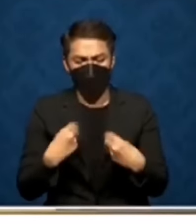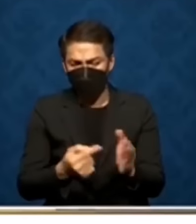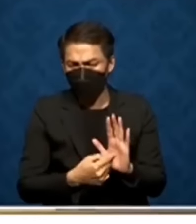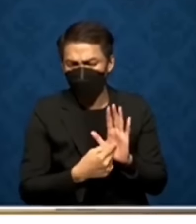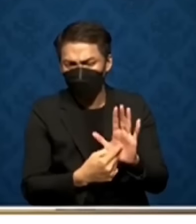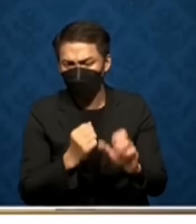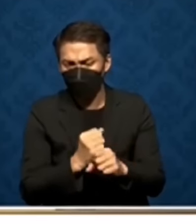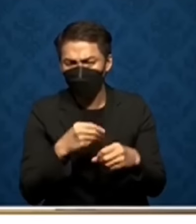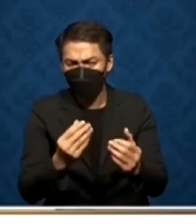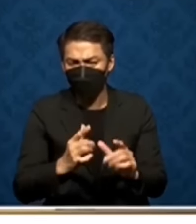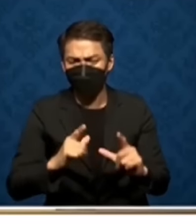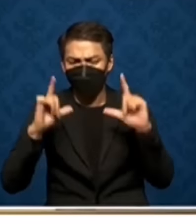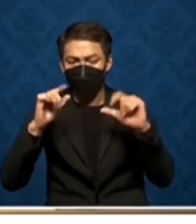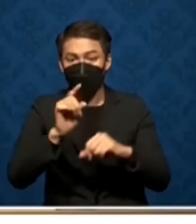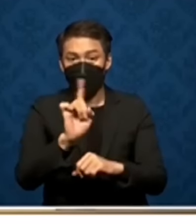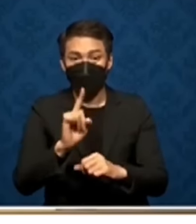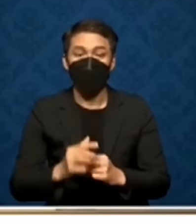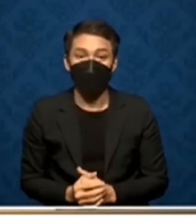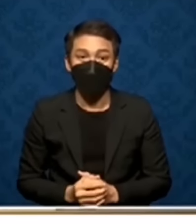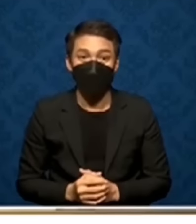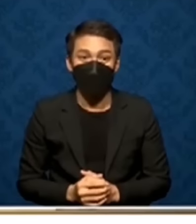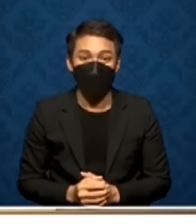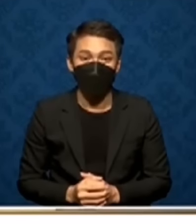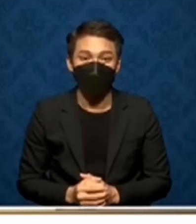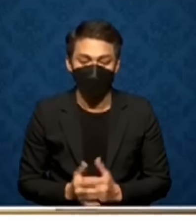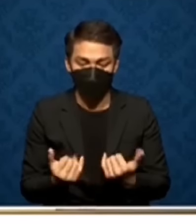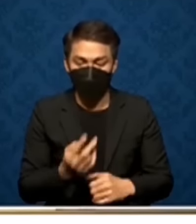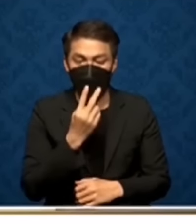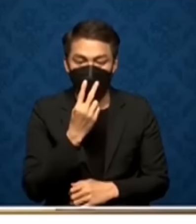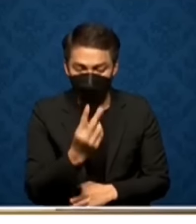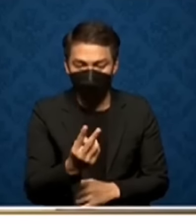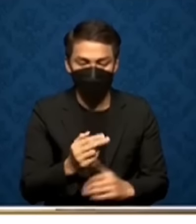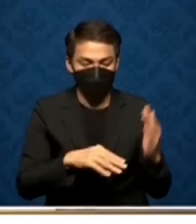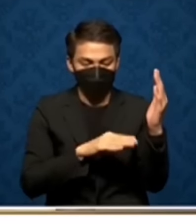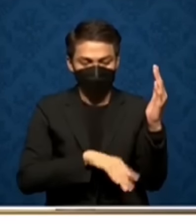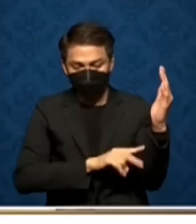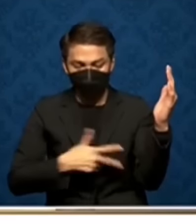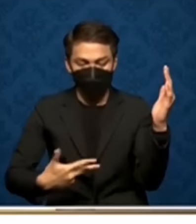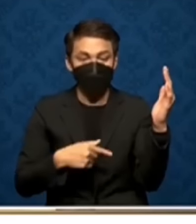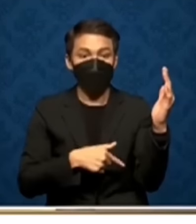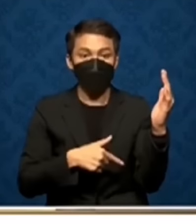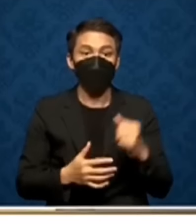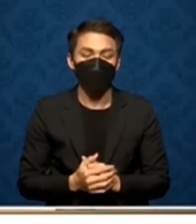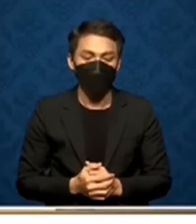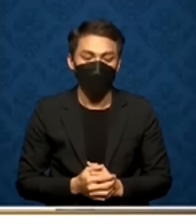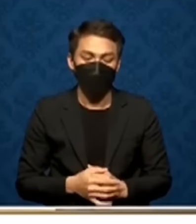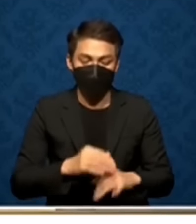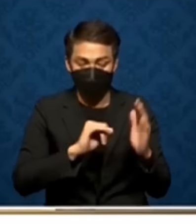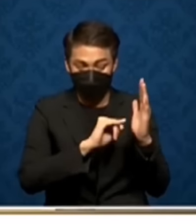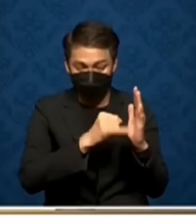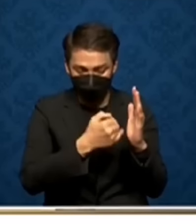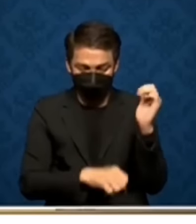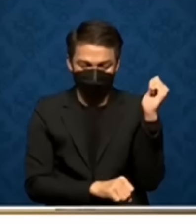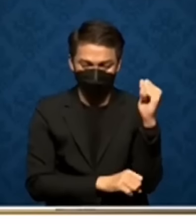ง กับผมให้แค่เห็นศักยภาพว่าจังหวัดที่จนที่สุดคือน